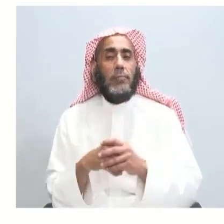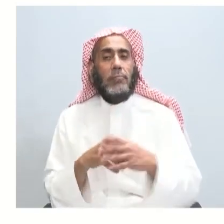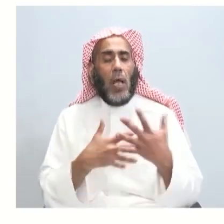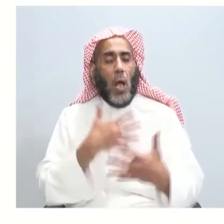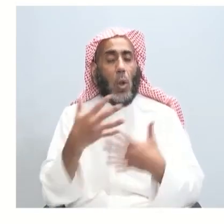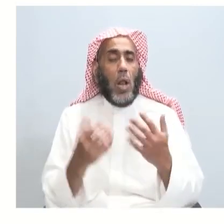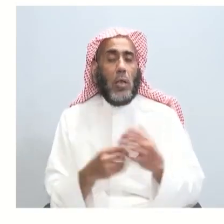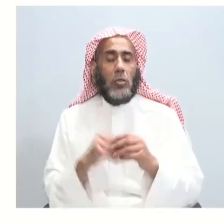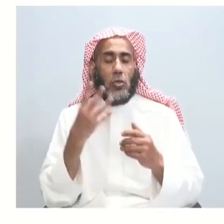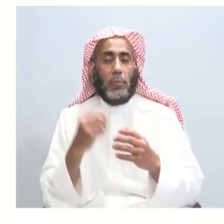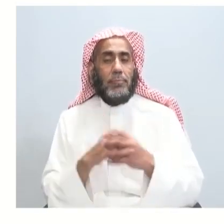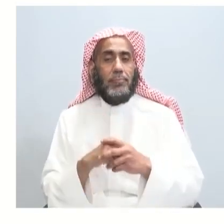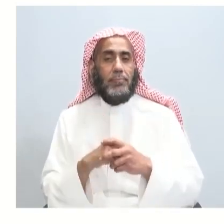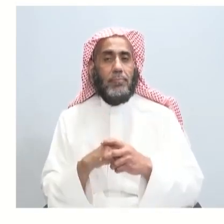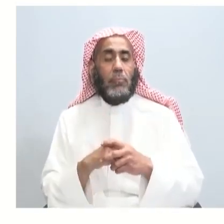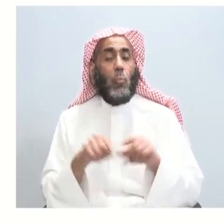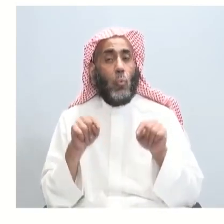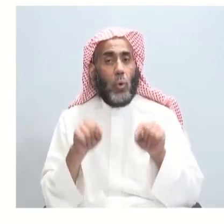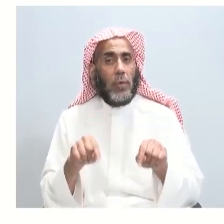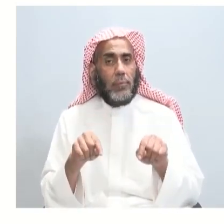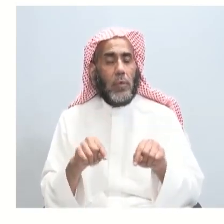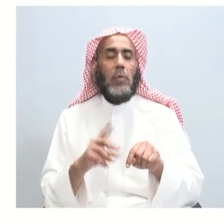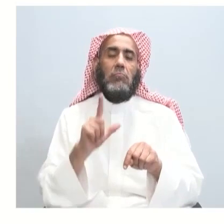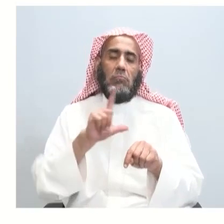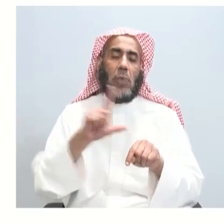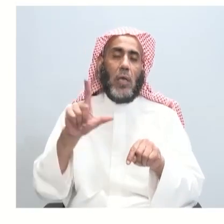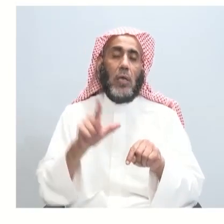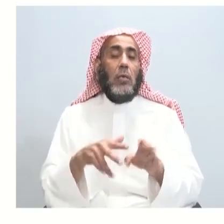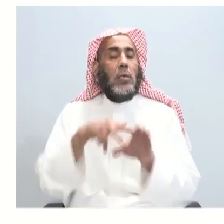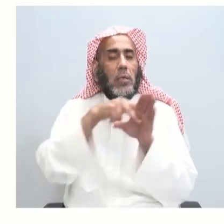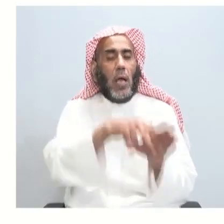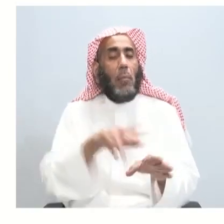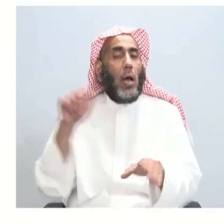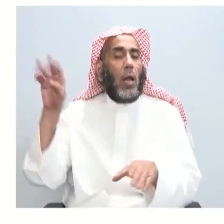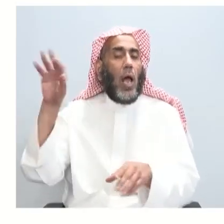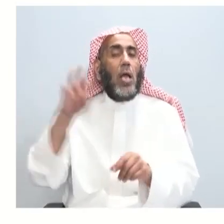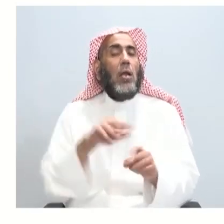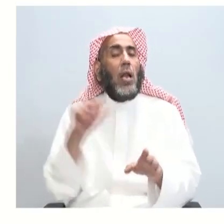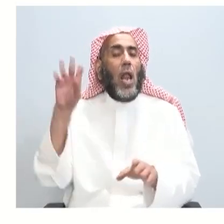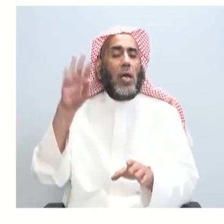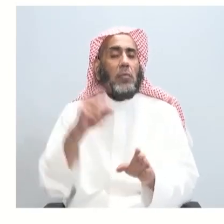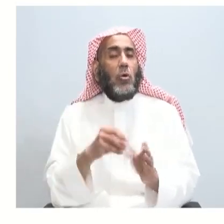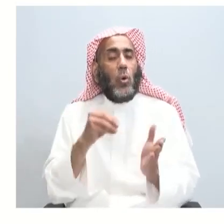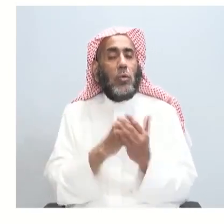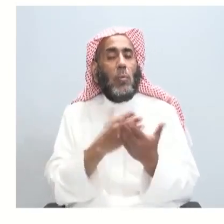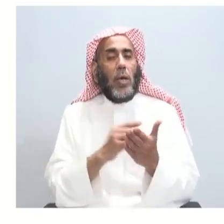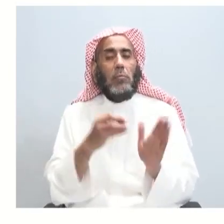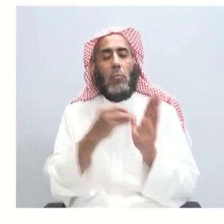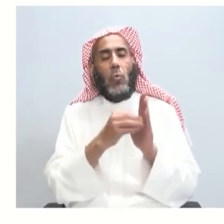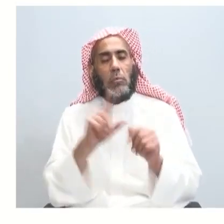الموضوعات جميل هنا صحيح كتاب الخيل الاصمعي يعد من معاجم